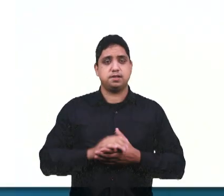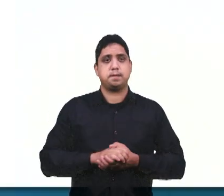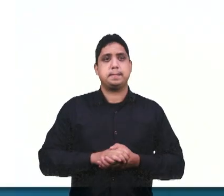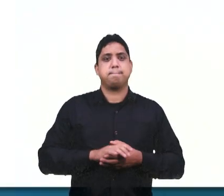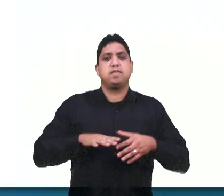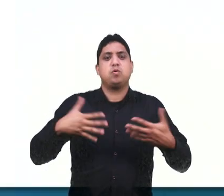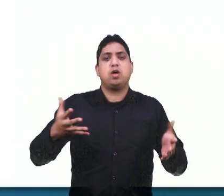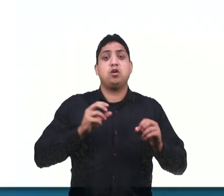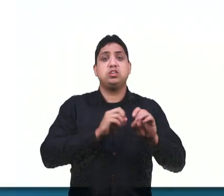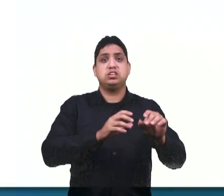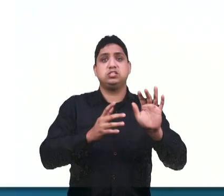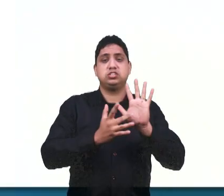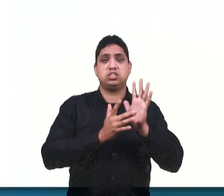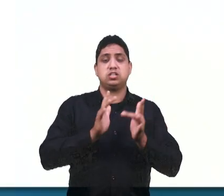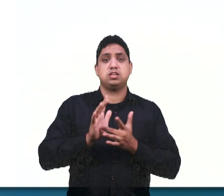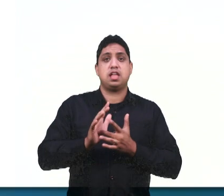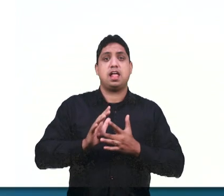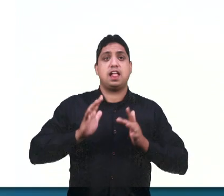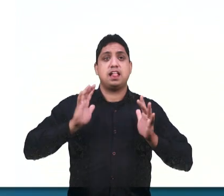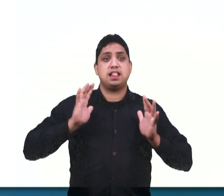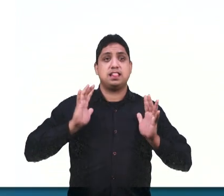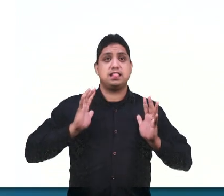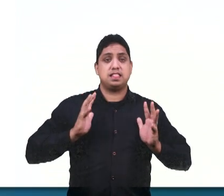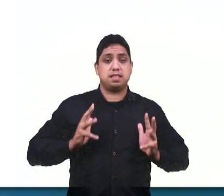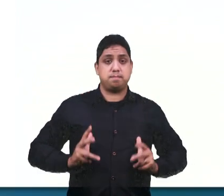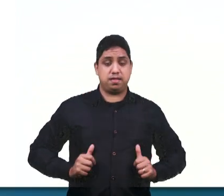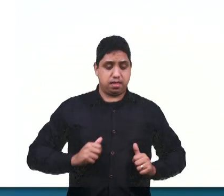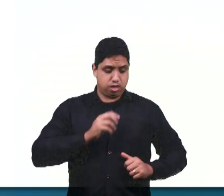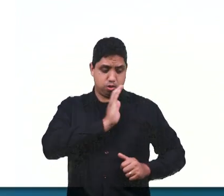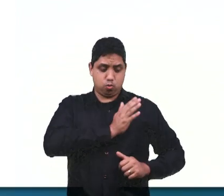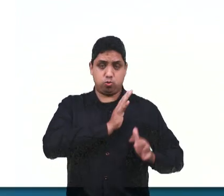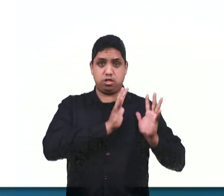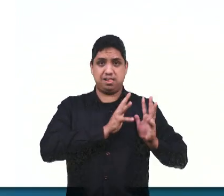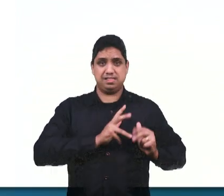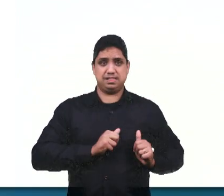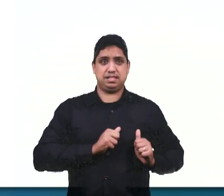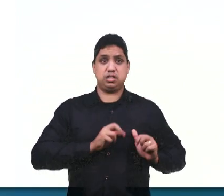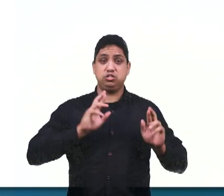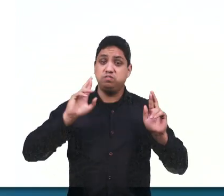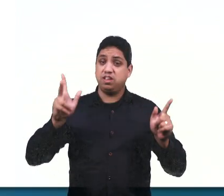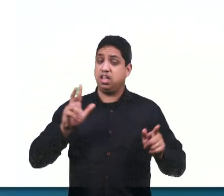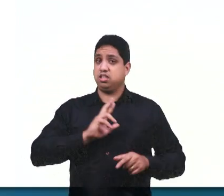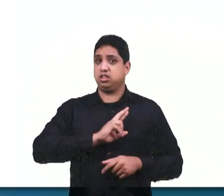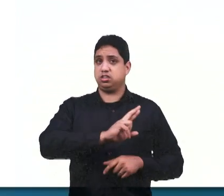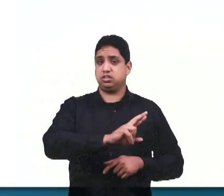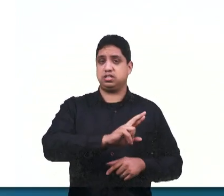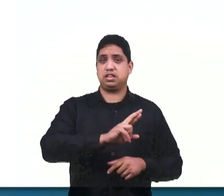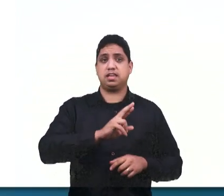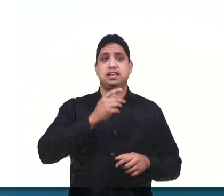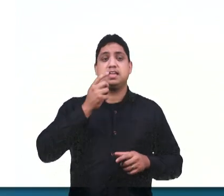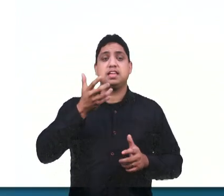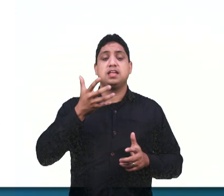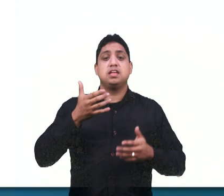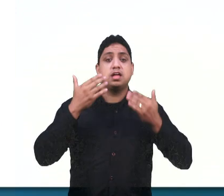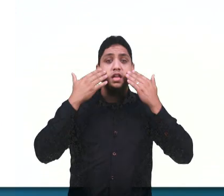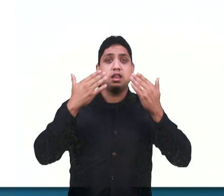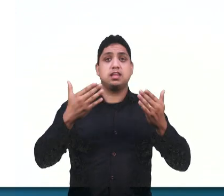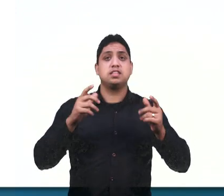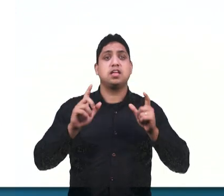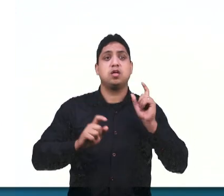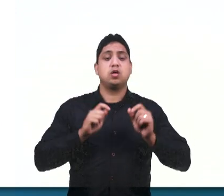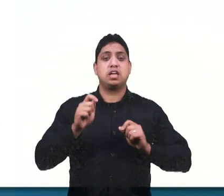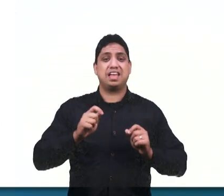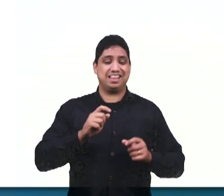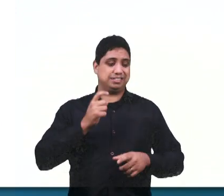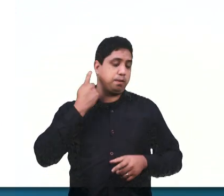adolescents. La question disait, quel est l'enseignement de Jésus par rapport au nettoyage qui doit être fait au cœur, différemment de religieux qui